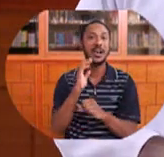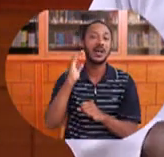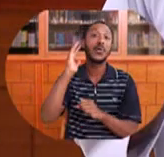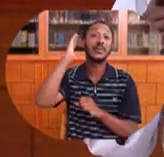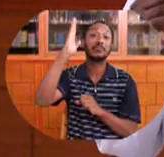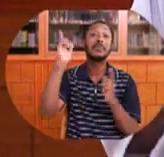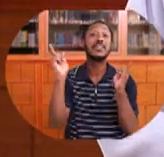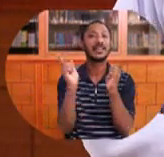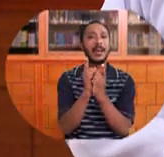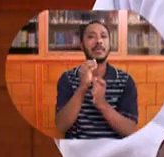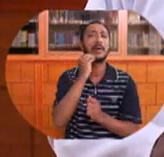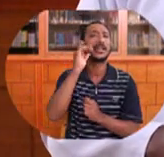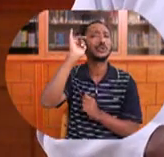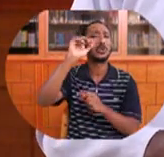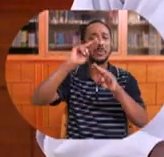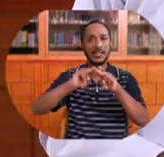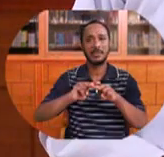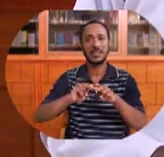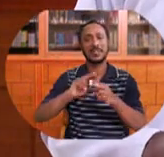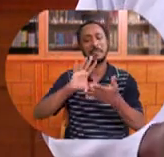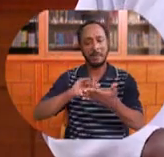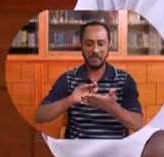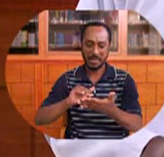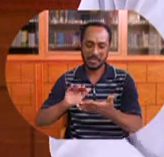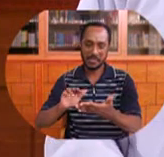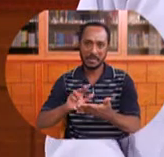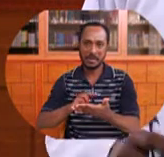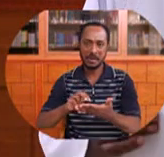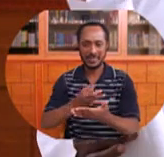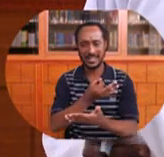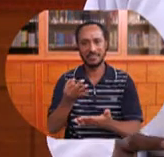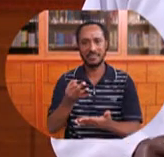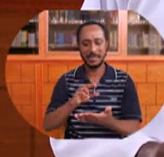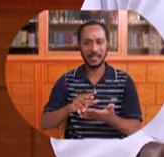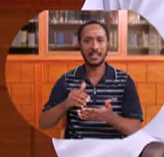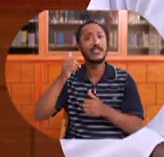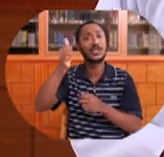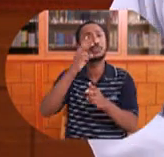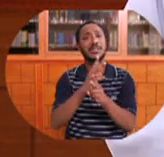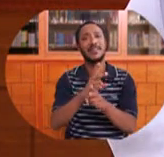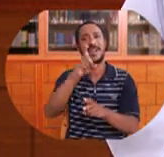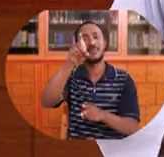በሚቀጥለው እስከምንገናኝ በቤታችሁ ውስጥ በማንበብ በደንብ በማጥናት ራሳችሁን ጠብቃችሁ